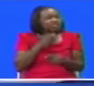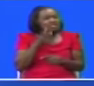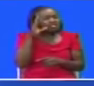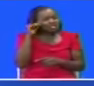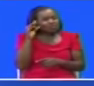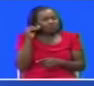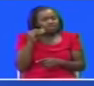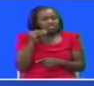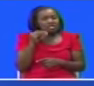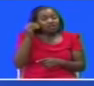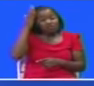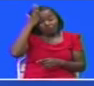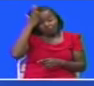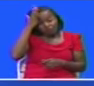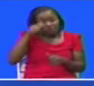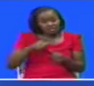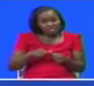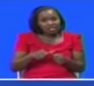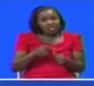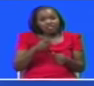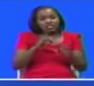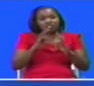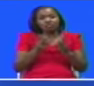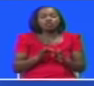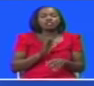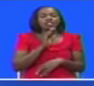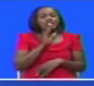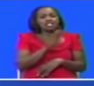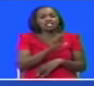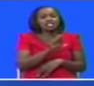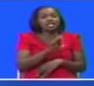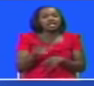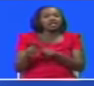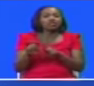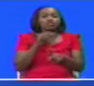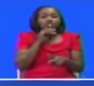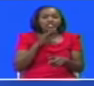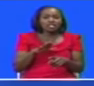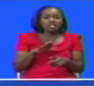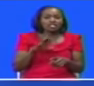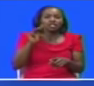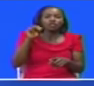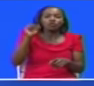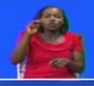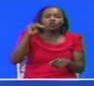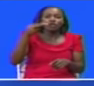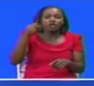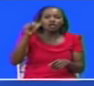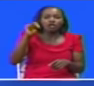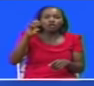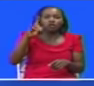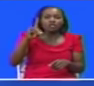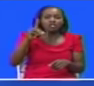kutoa risala za rambirambi kwa familia yake. Kulingana na kijana wake Mohamed Twahir, mwili wa marehemu